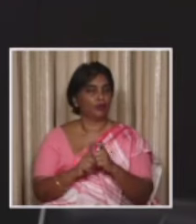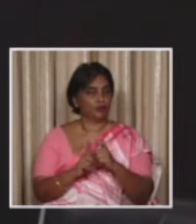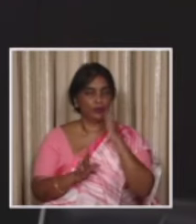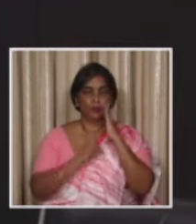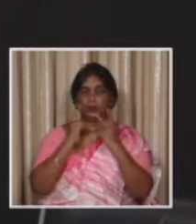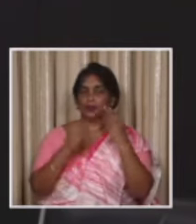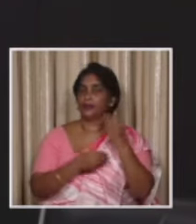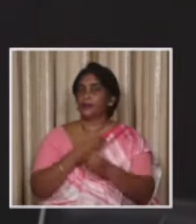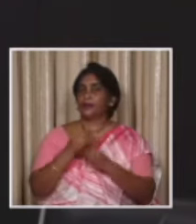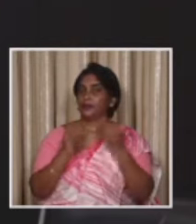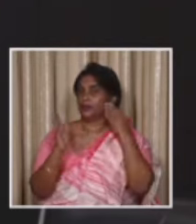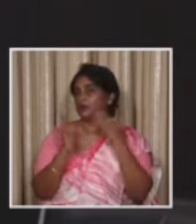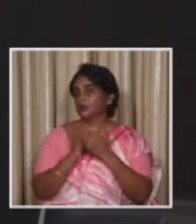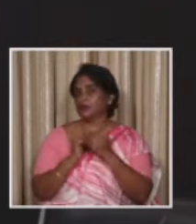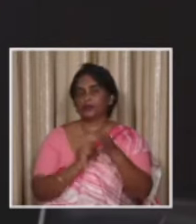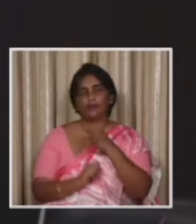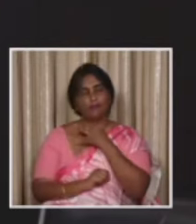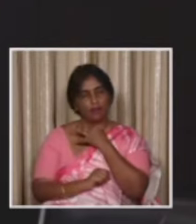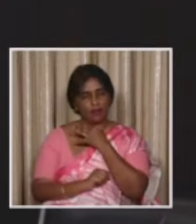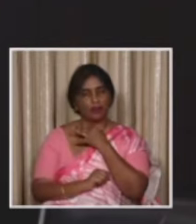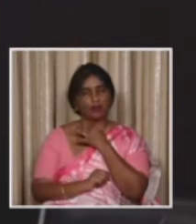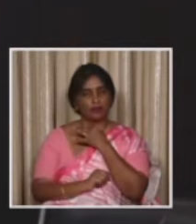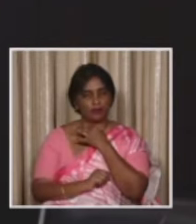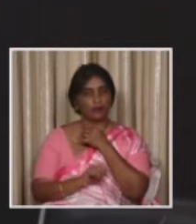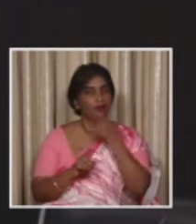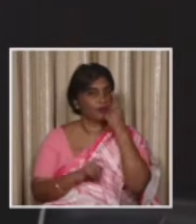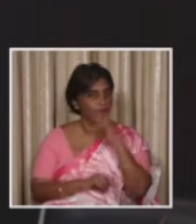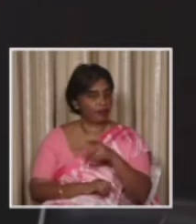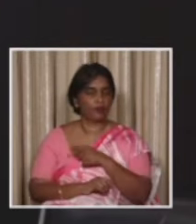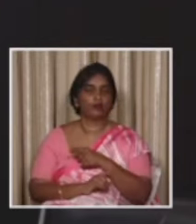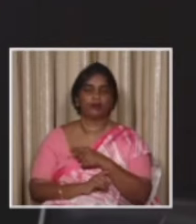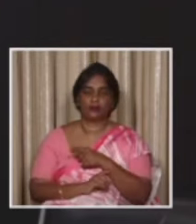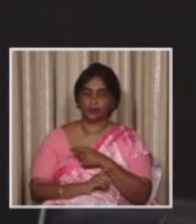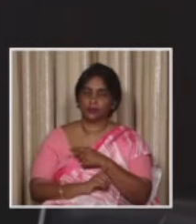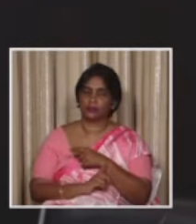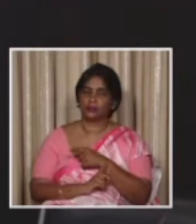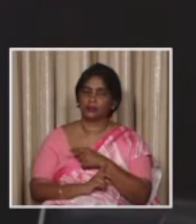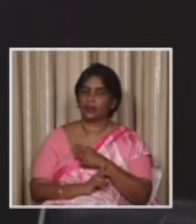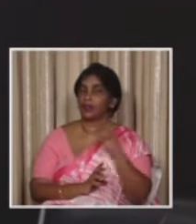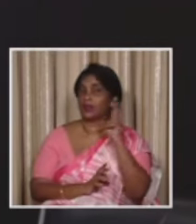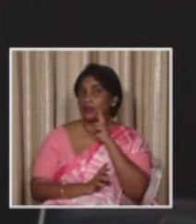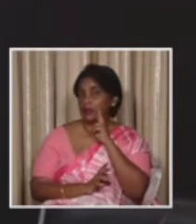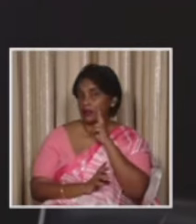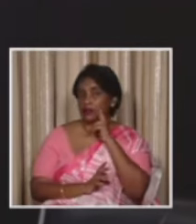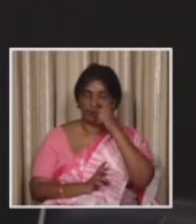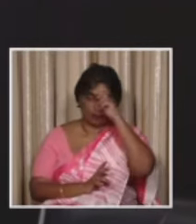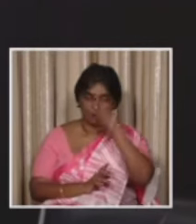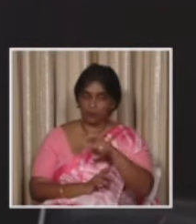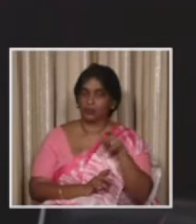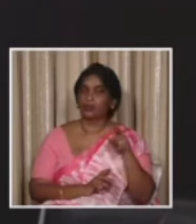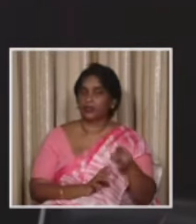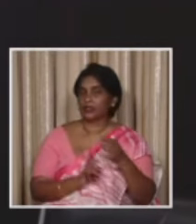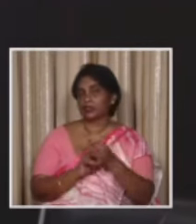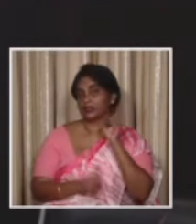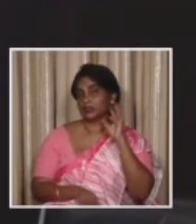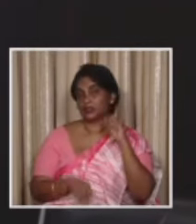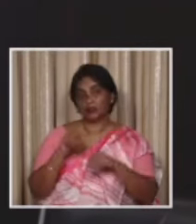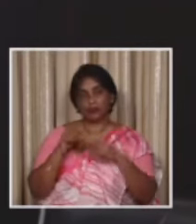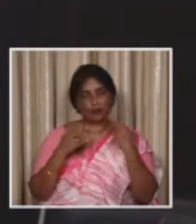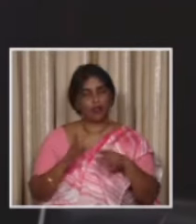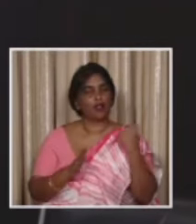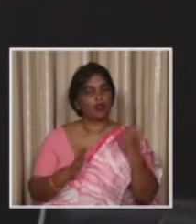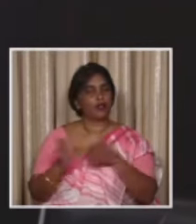සංචාරක ව්‍යාපාරය ගැන කතා කිරීම විහිළුවක්. ඒ නිසා තමයි රනිල් වික්‍රමසිංහ මැතිතුමා මේ ජනාධිපති වෙලා මේ